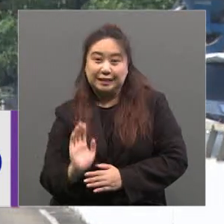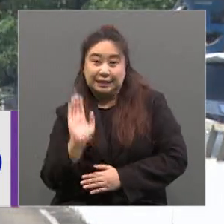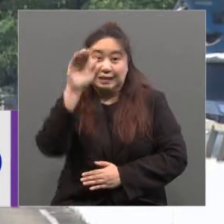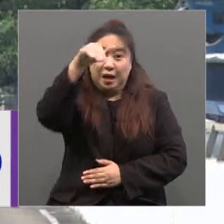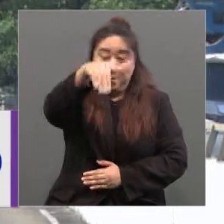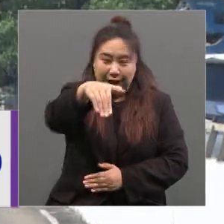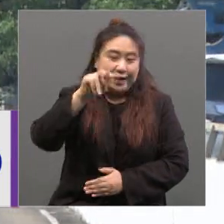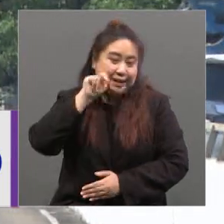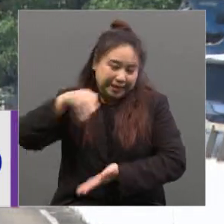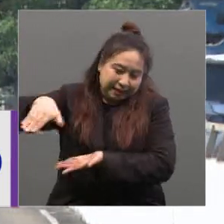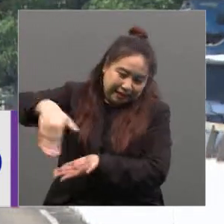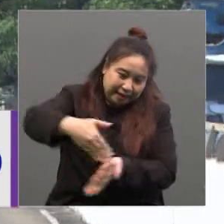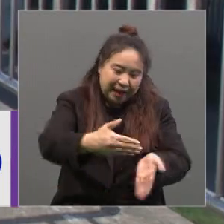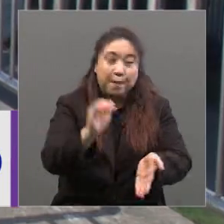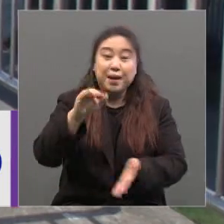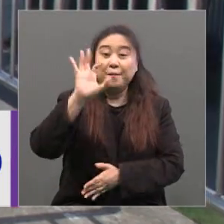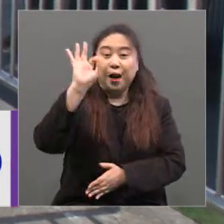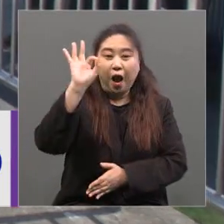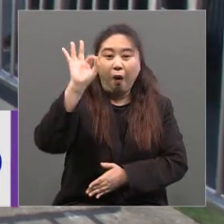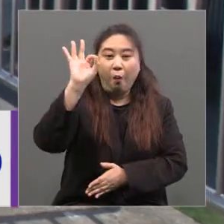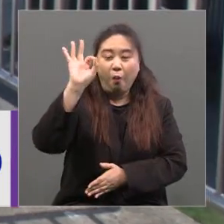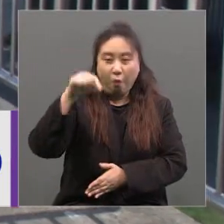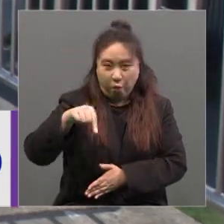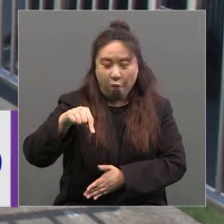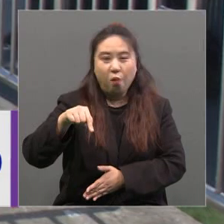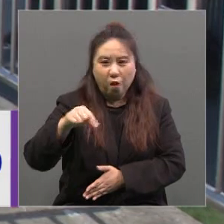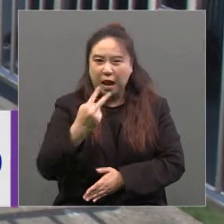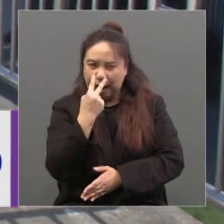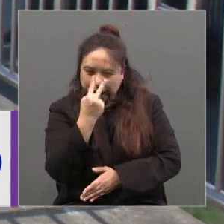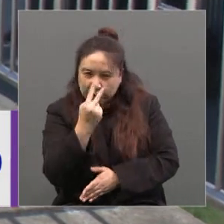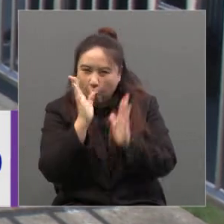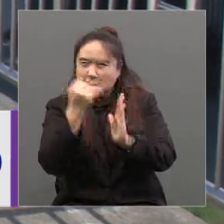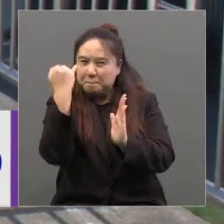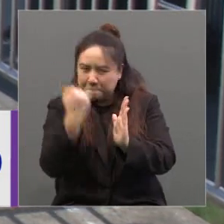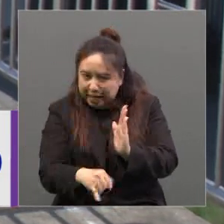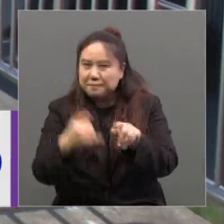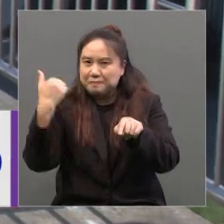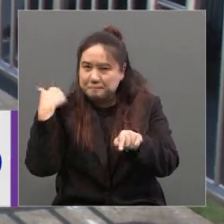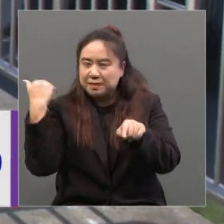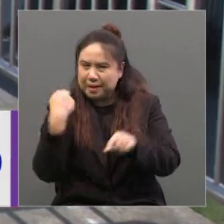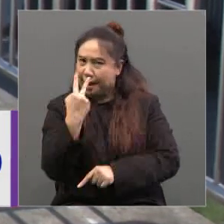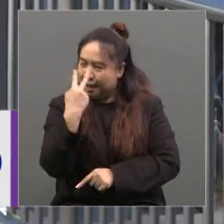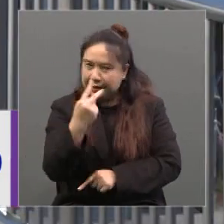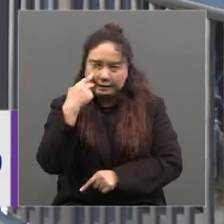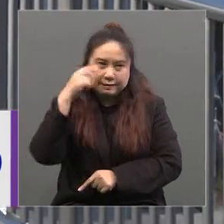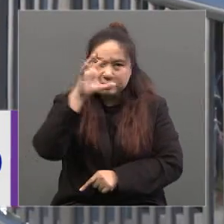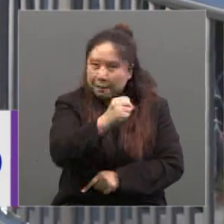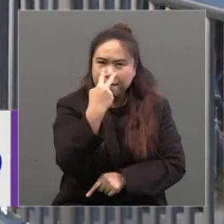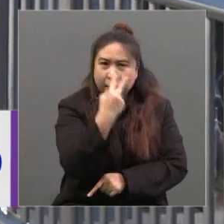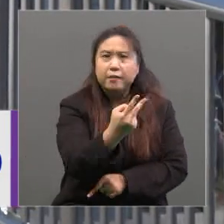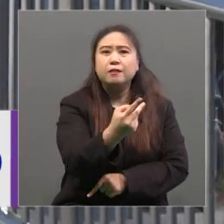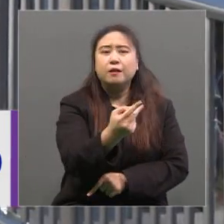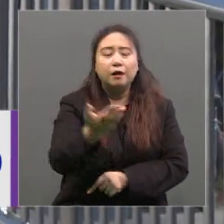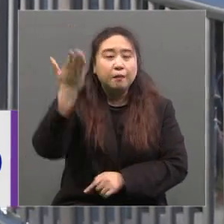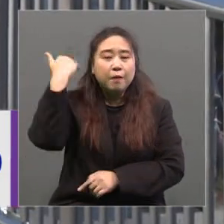ข้ามบึงพระราม 9นะครับที่รินอ่าริมถนนประดิษฐ์มนูธรรมยังพบผู้กระทำความผิดอยู่หลายรายนะครับก็คือเห็นกับตาเลยนะฮะก่อน